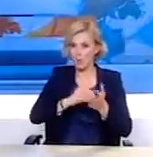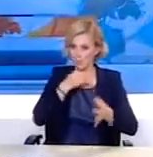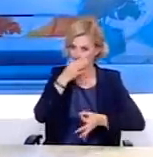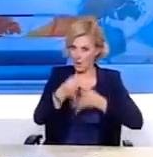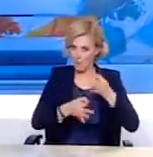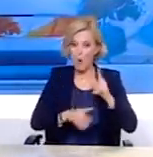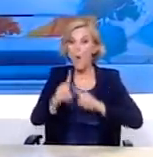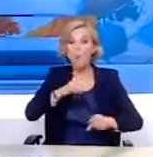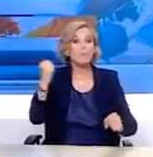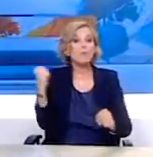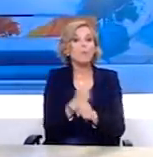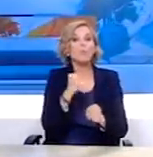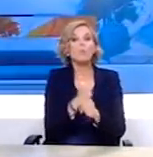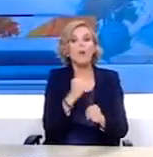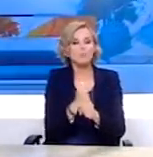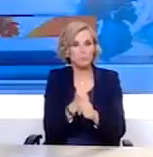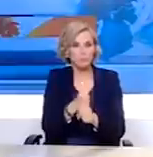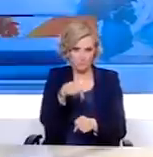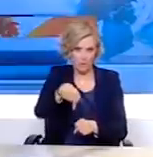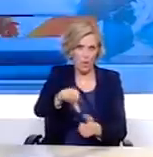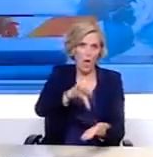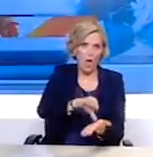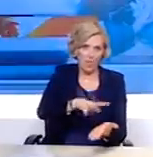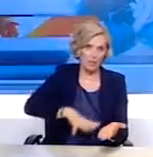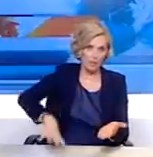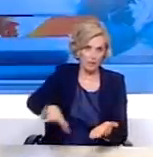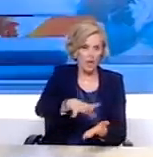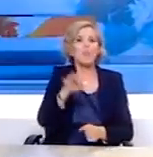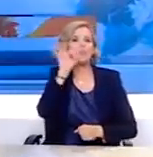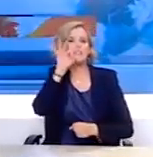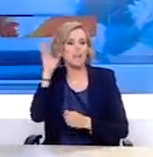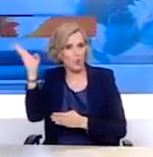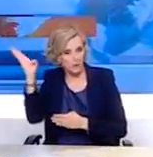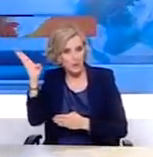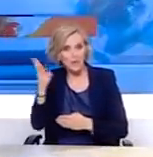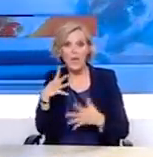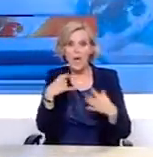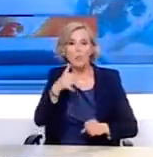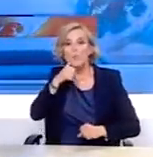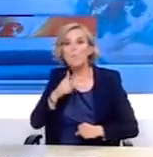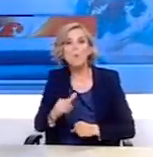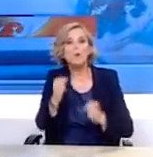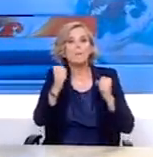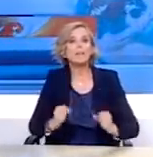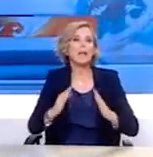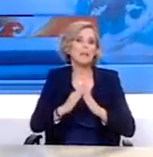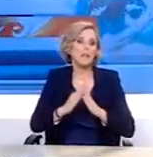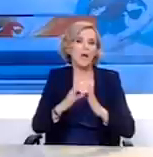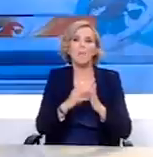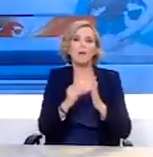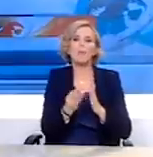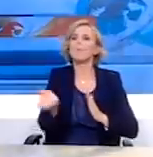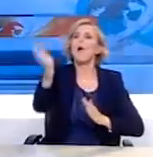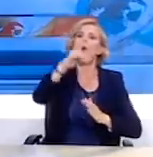Όσοι εργαζόμενοι στα αστικά κέντρα, παραδείγματος χάρη στην Αθήνα ή στη Θεσσαλονίκη, έχουν μόνιμη κατοικία εκτός, δηλαδή σε